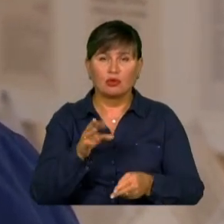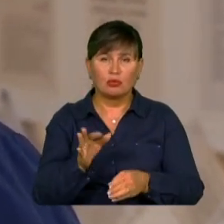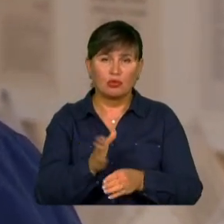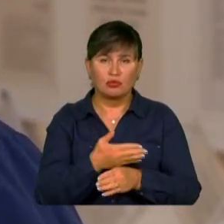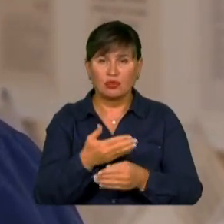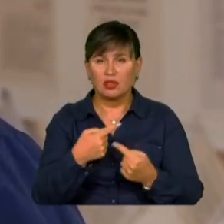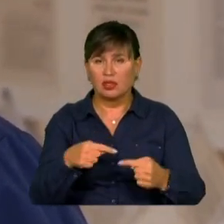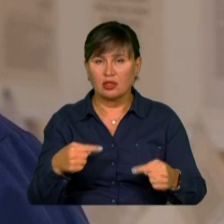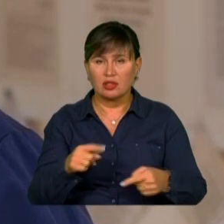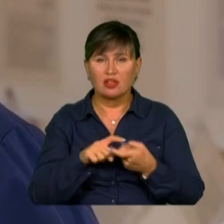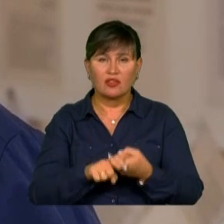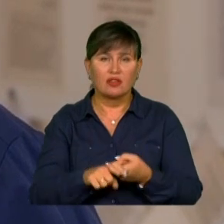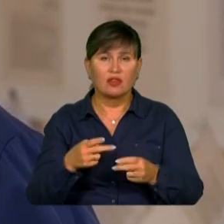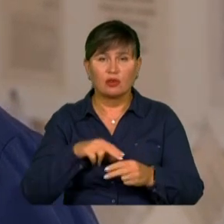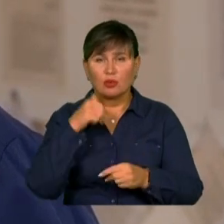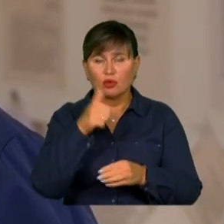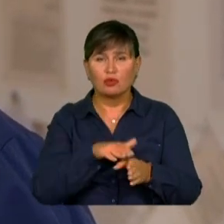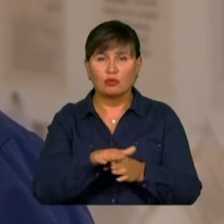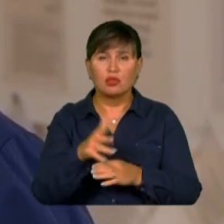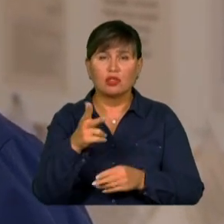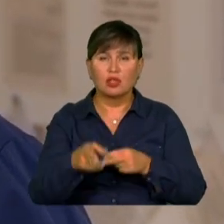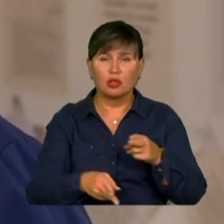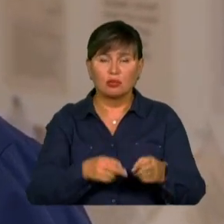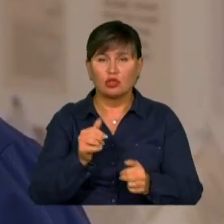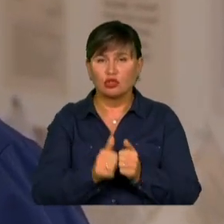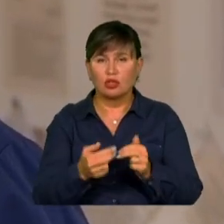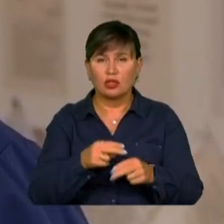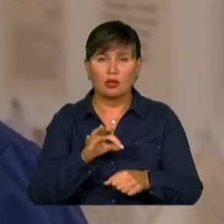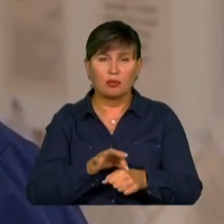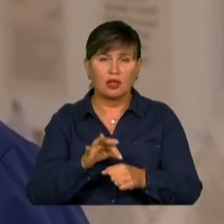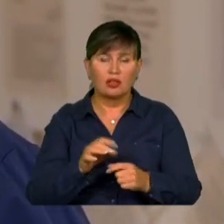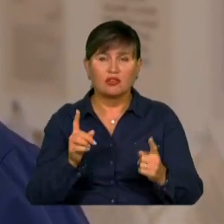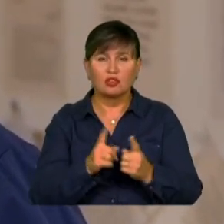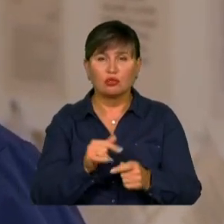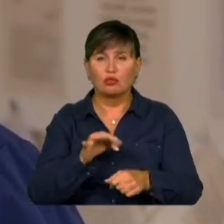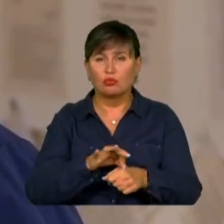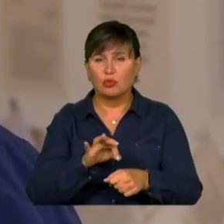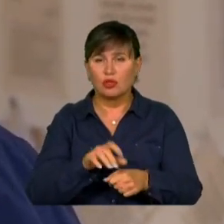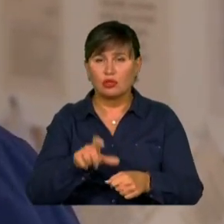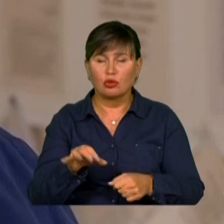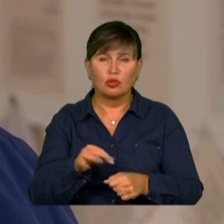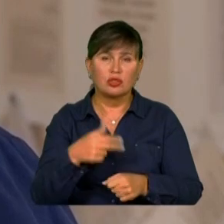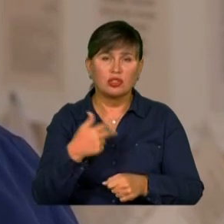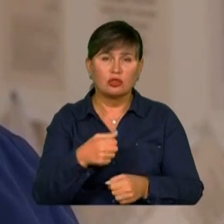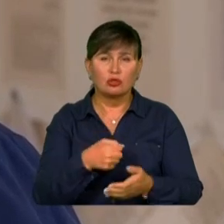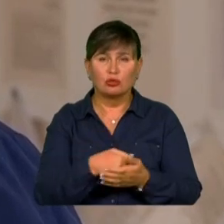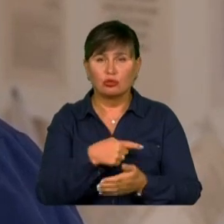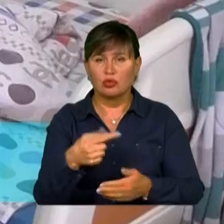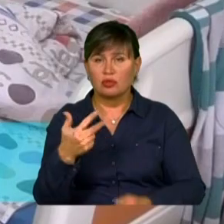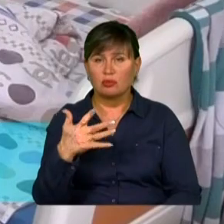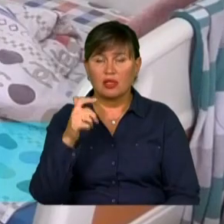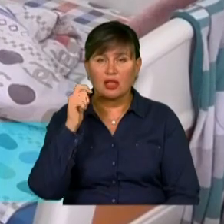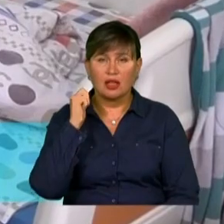эхинококковой инфекции. В этом году мы выполнили 3 операции. Чаще всего эта болезнь встречается у пациентов в возрасте от 30 до 35